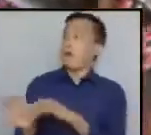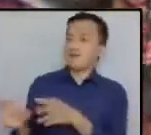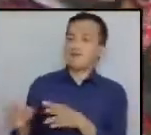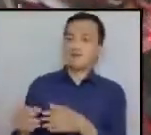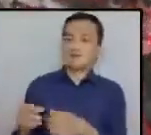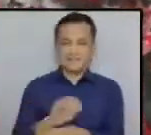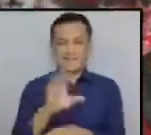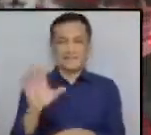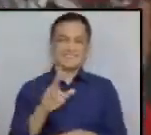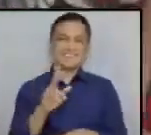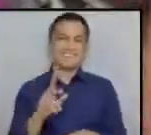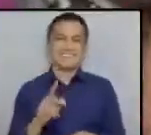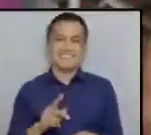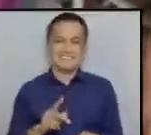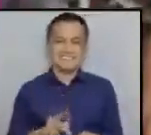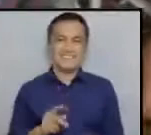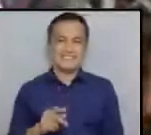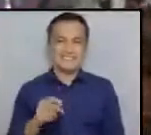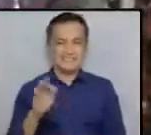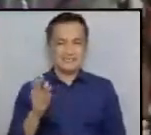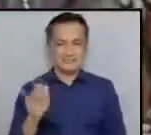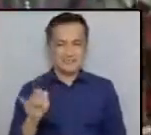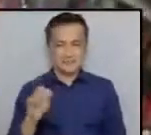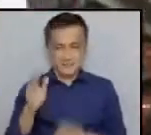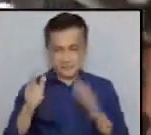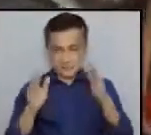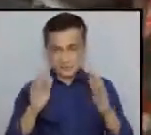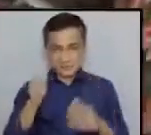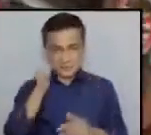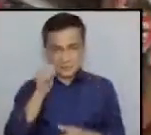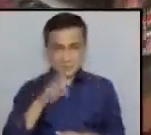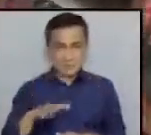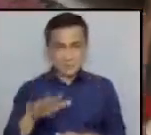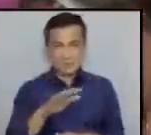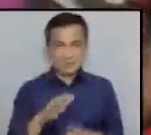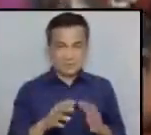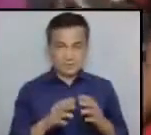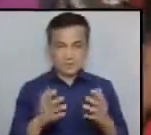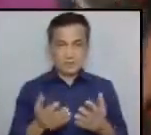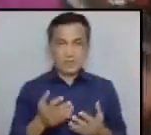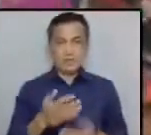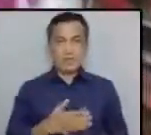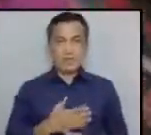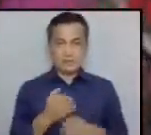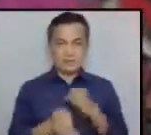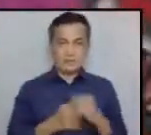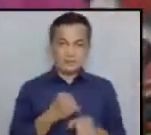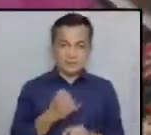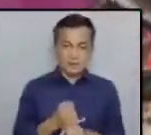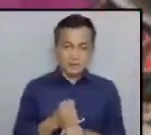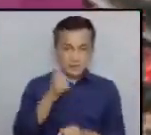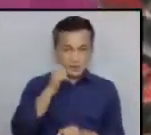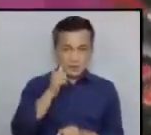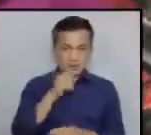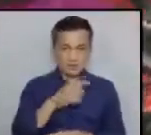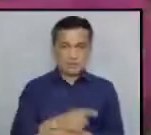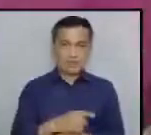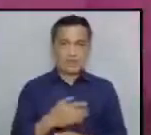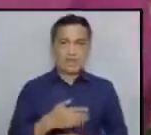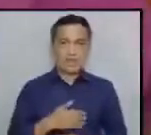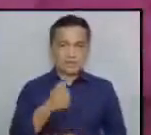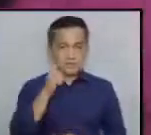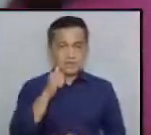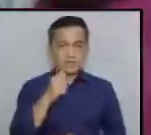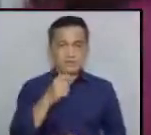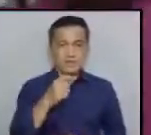shine, Fifi. Binabati ko muna ang ating mga kababaihan all over the world na Happy International Women's Day at saka Happy Women's Month dahil March ngayon. Okay. So,